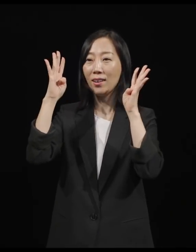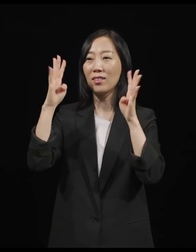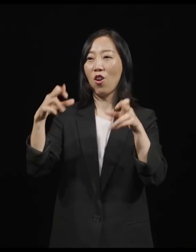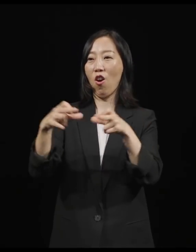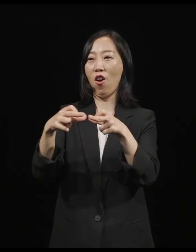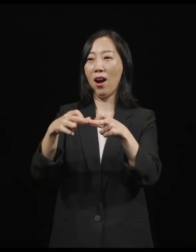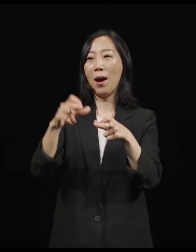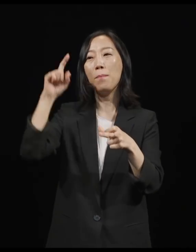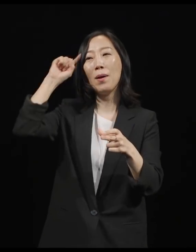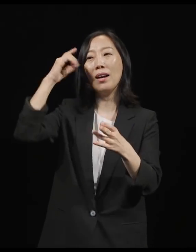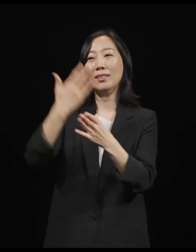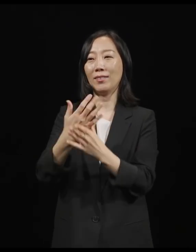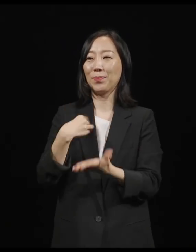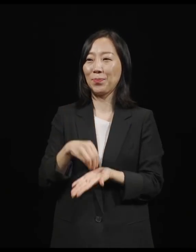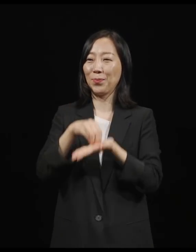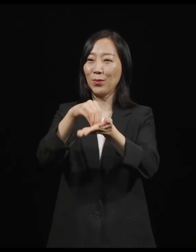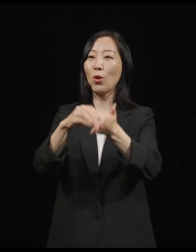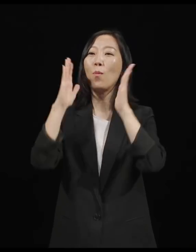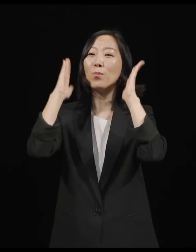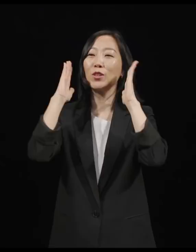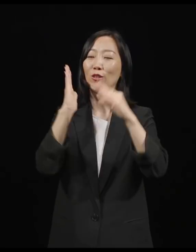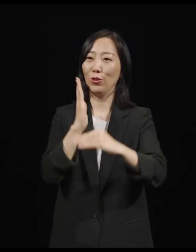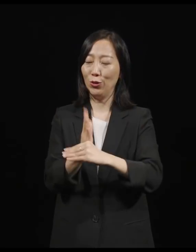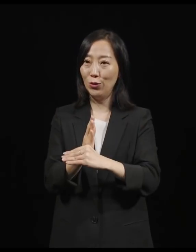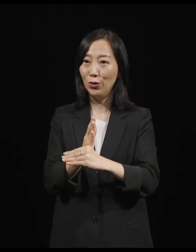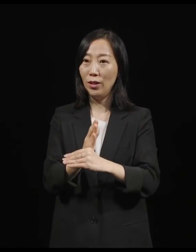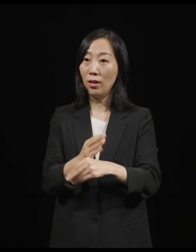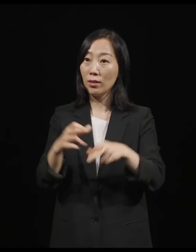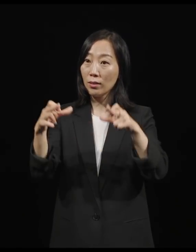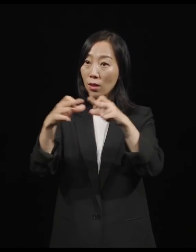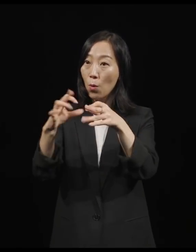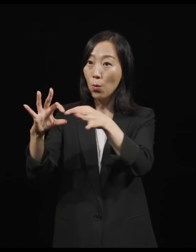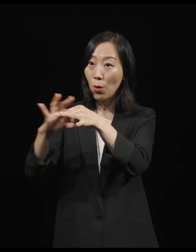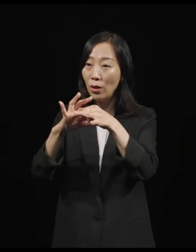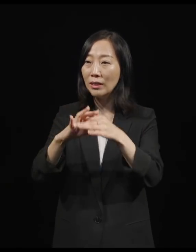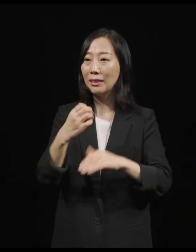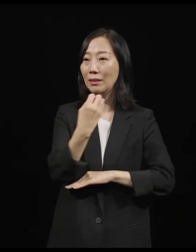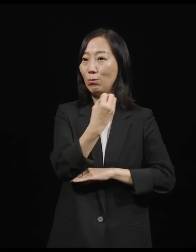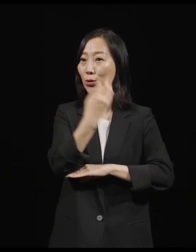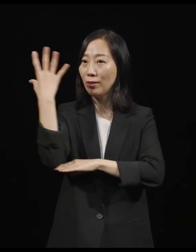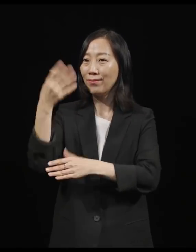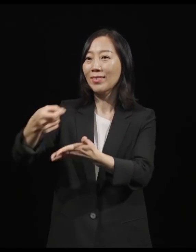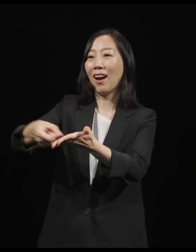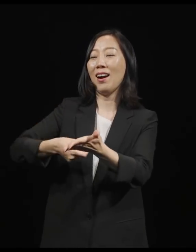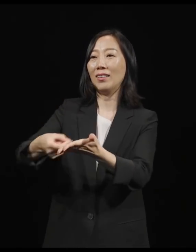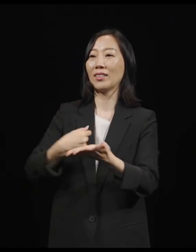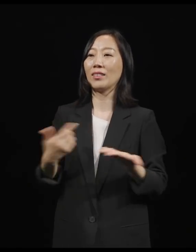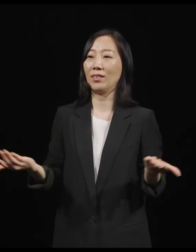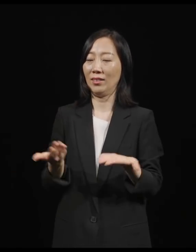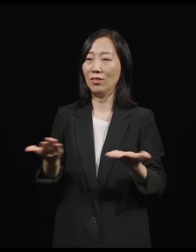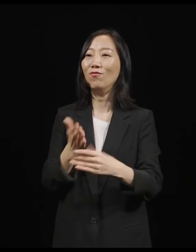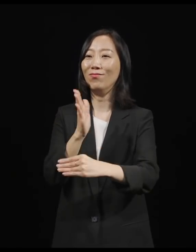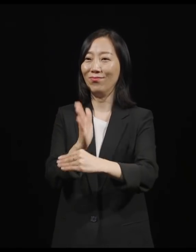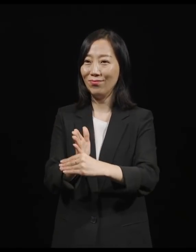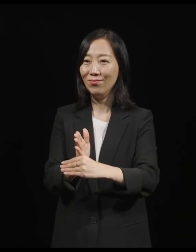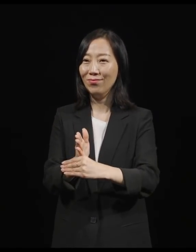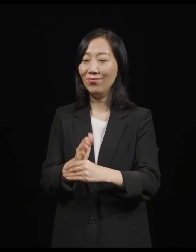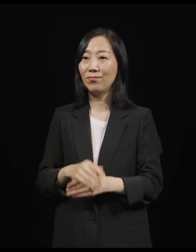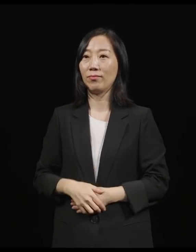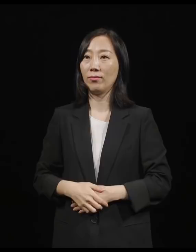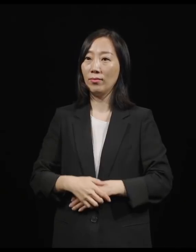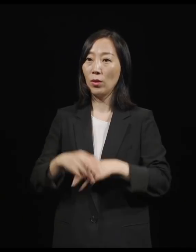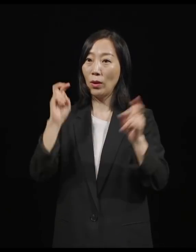있습니다. 그리고 정신장애 관련 언론사인 마인드포스트에서 기자로 일하고 있고요. 1인